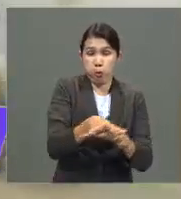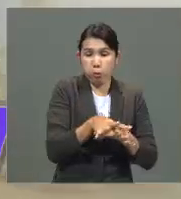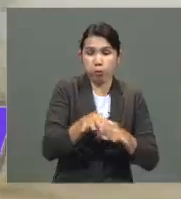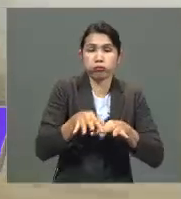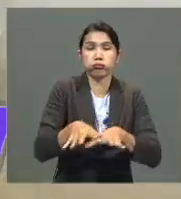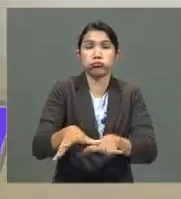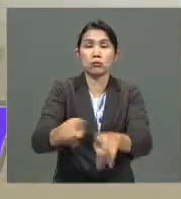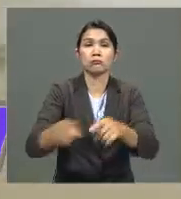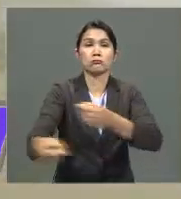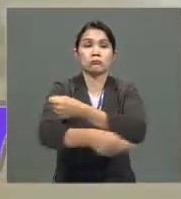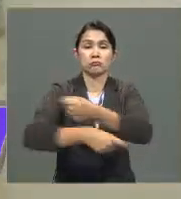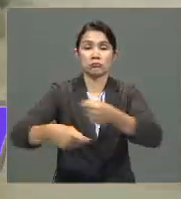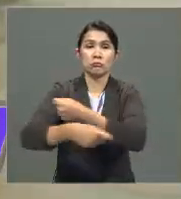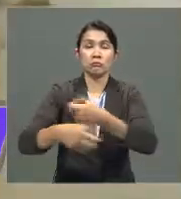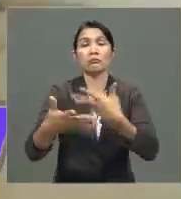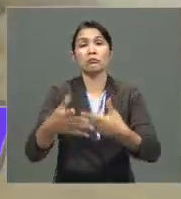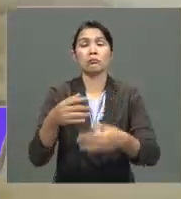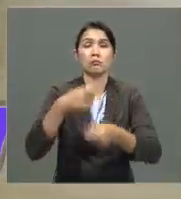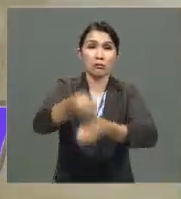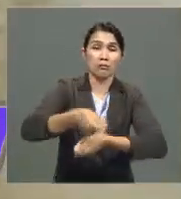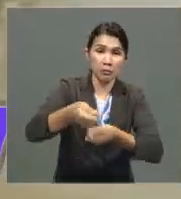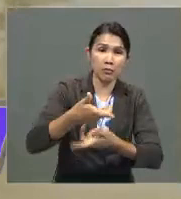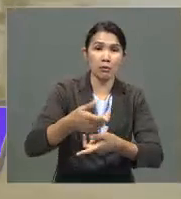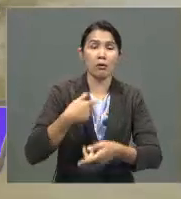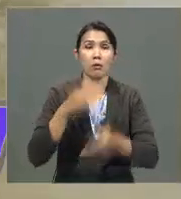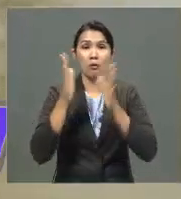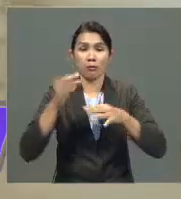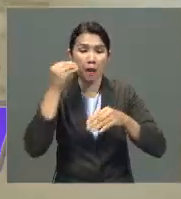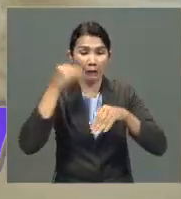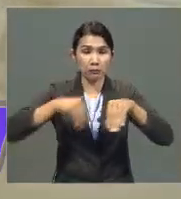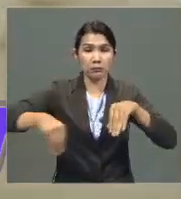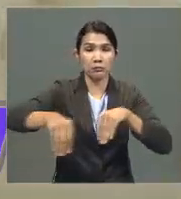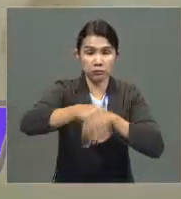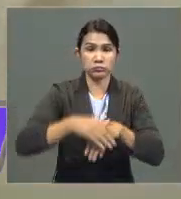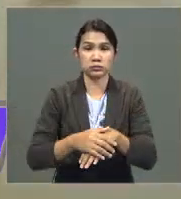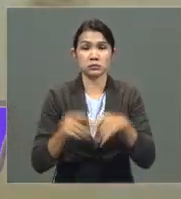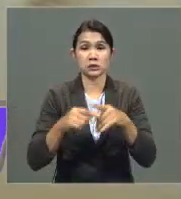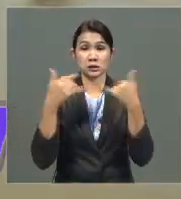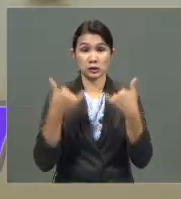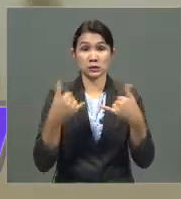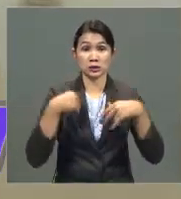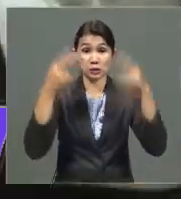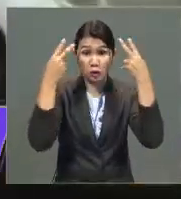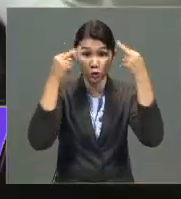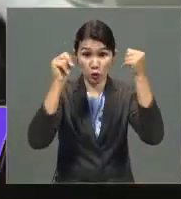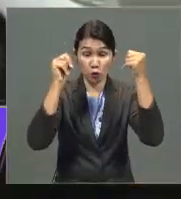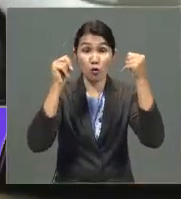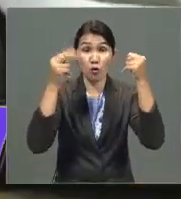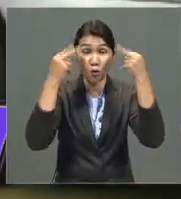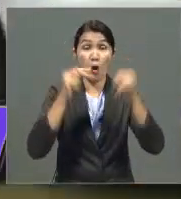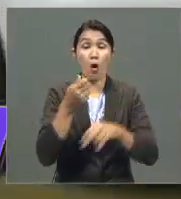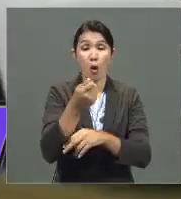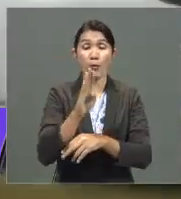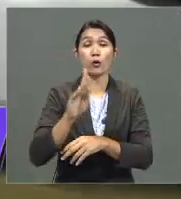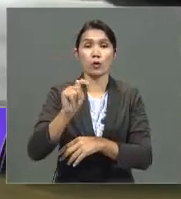เกษตรและพื้นที่อยู่อาศัยของพี่น้องประชาชนกว่าพันตัวด้วยในขณะนี้ซึ่งทางด้านนายกอบต.ปากแควนะครับ